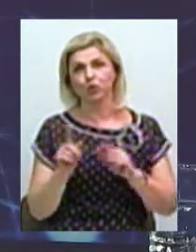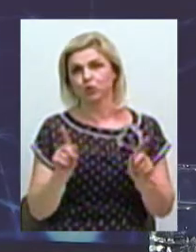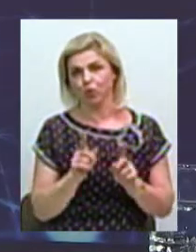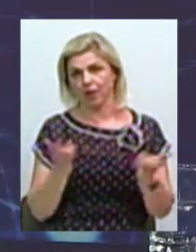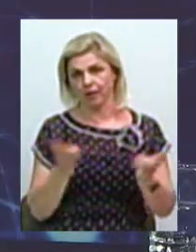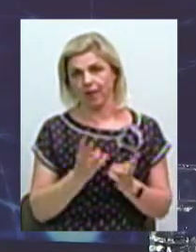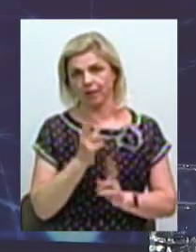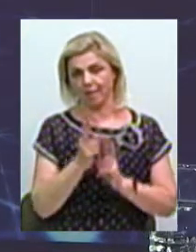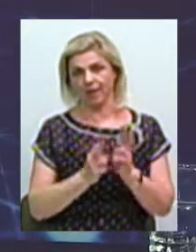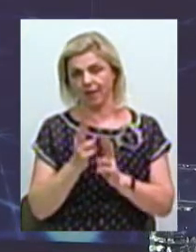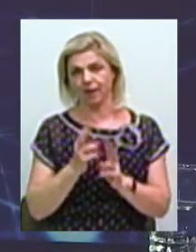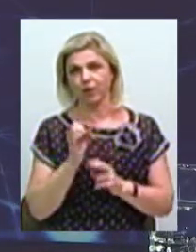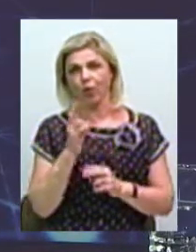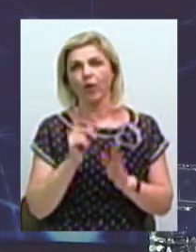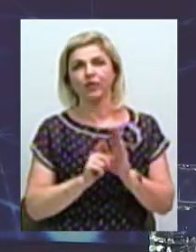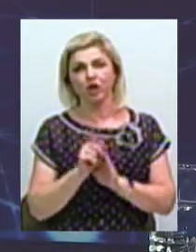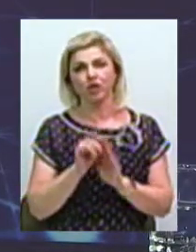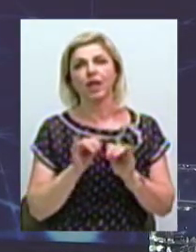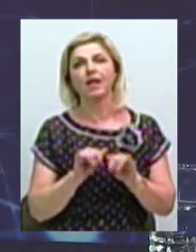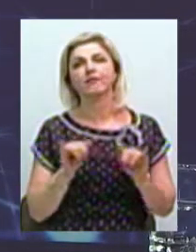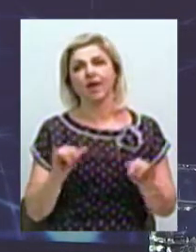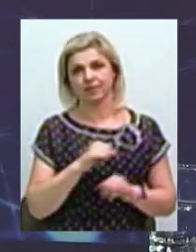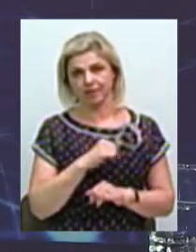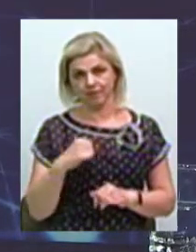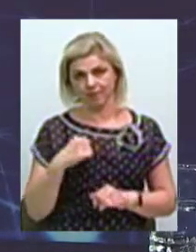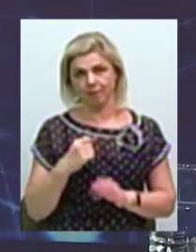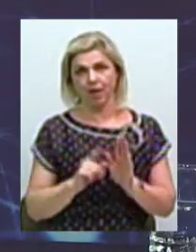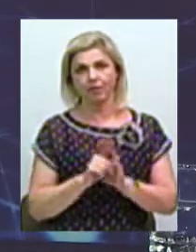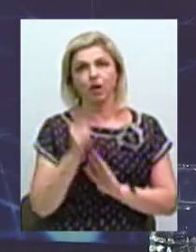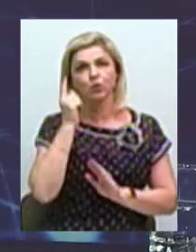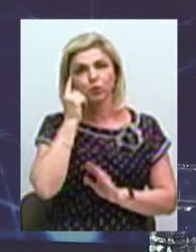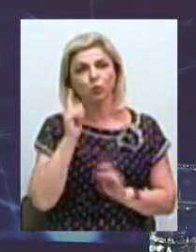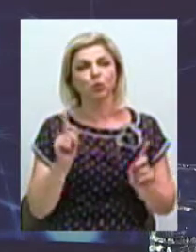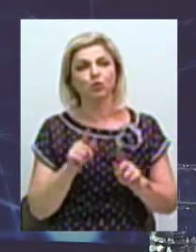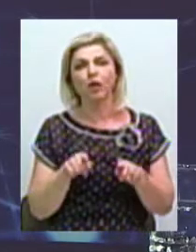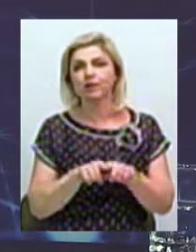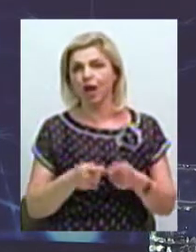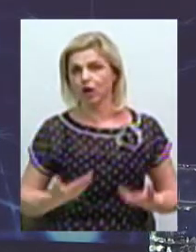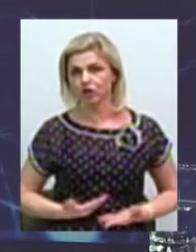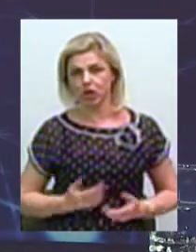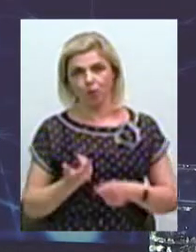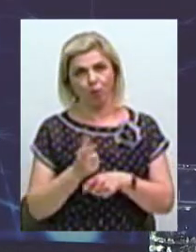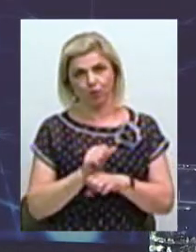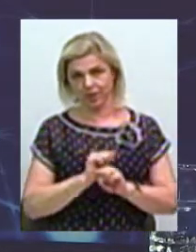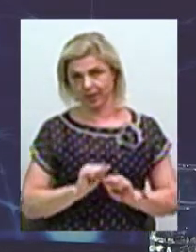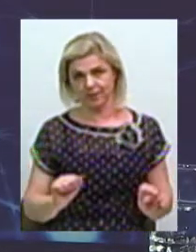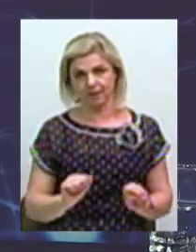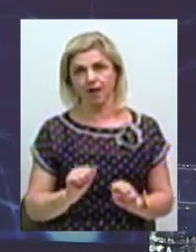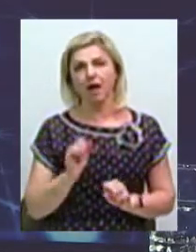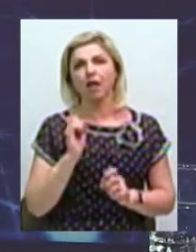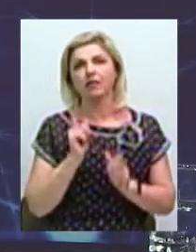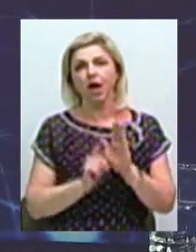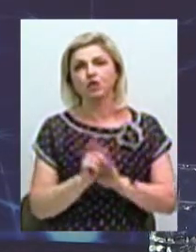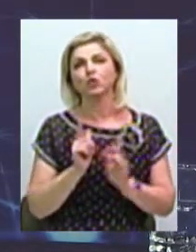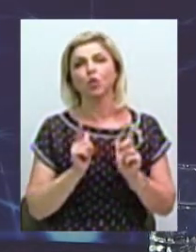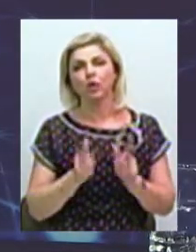и он начал развиваться сам. Он начал думать о том, что вот так жить больше нельзя, что он начал